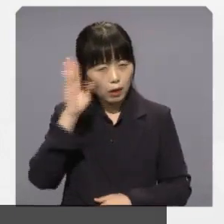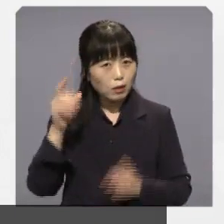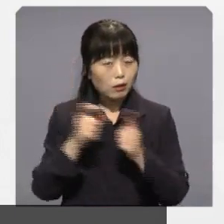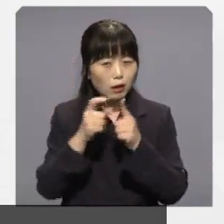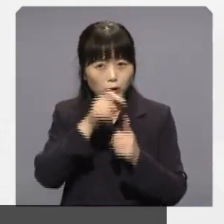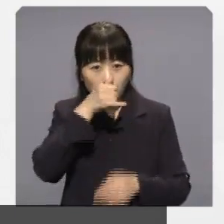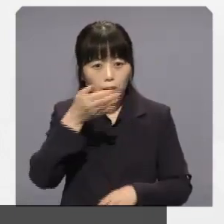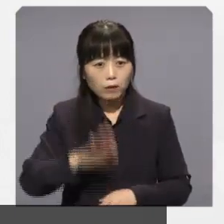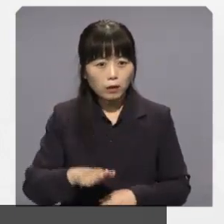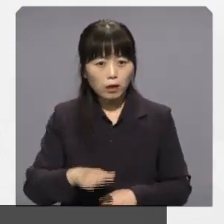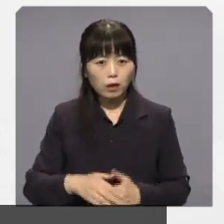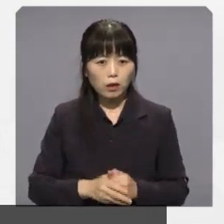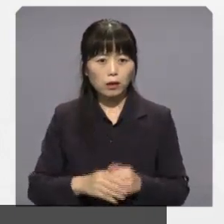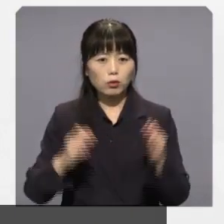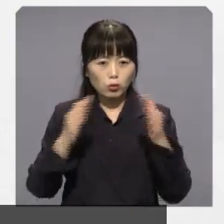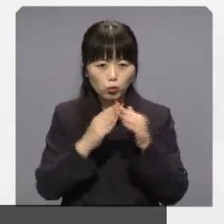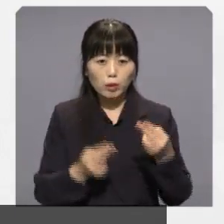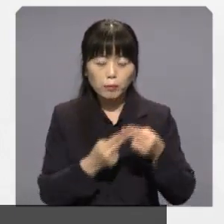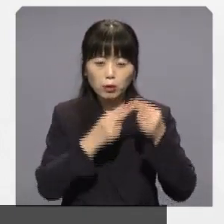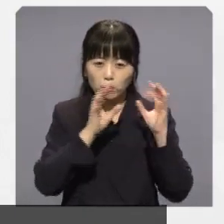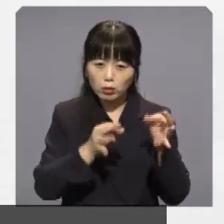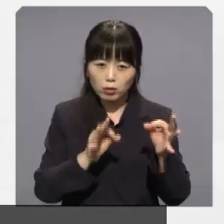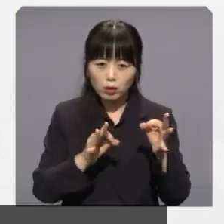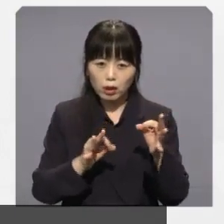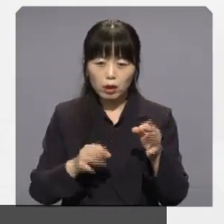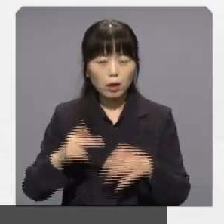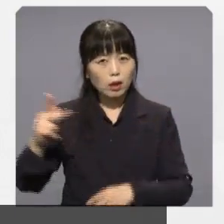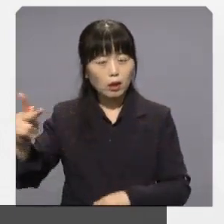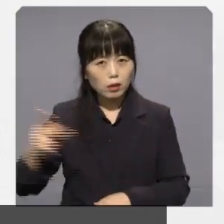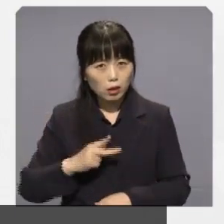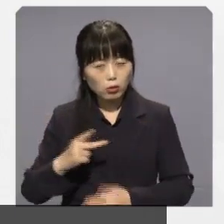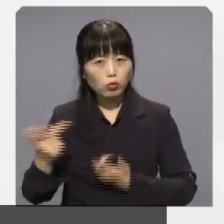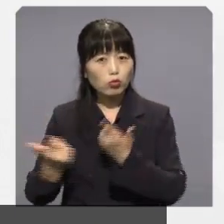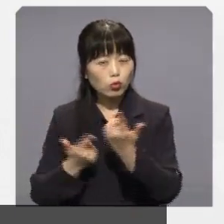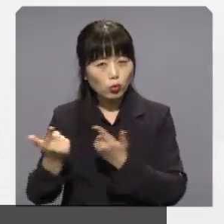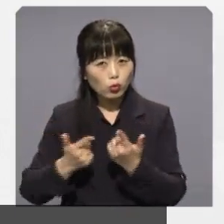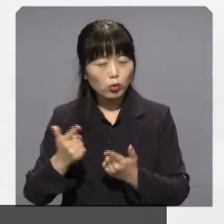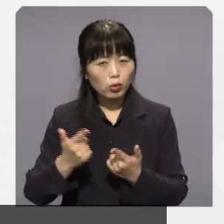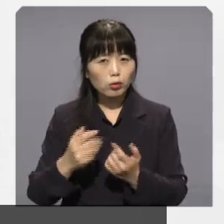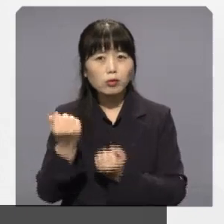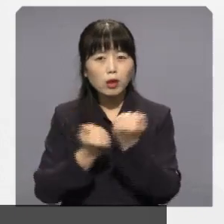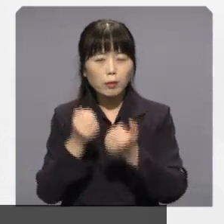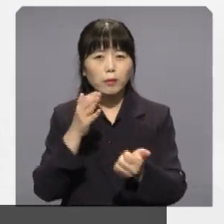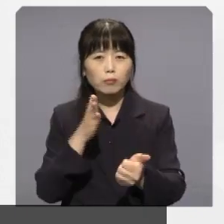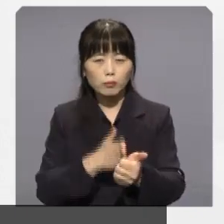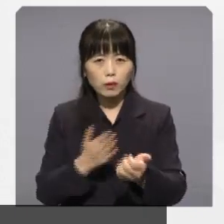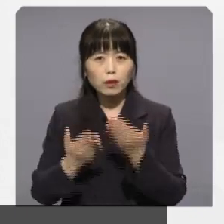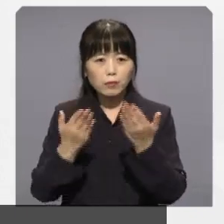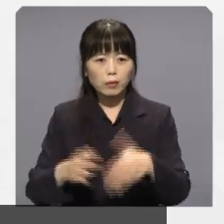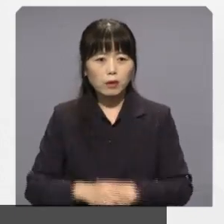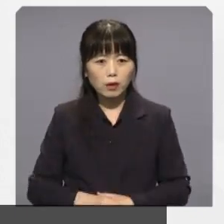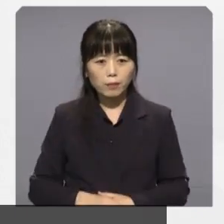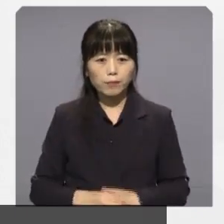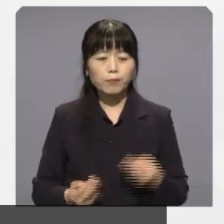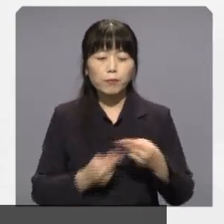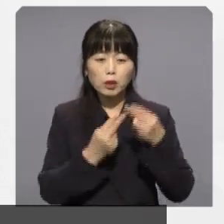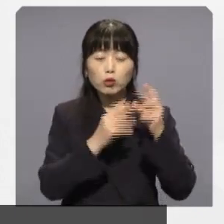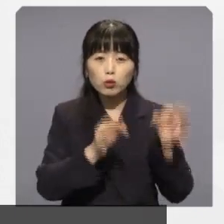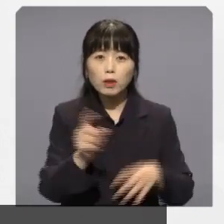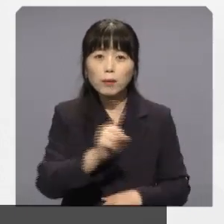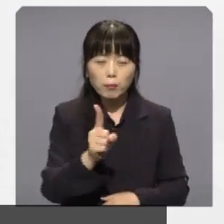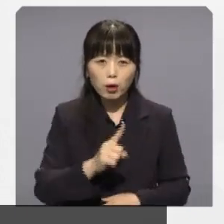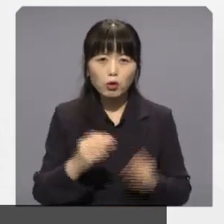인데 주택 비추 그네 똘이 파이낸싱 지금 인 평범한 설명 좀 해주시죠 주택 비축 은행이라는 분은 사실은